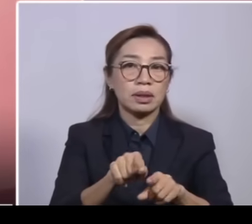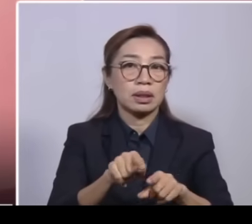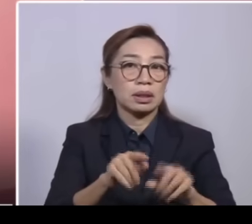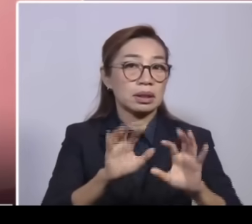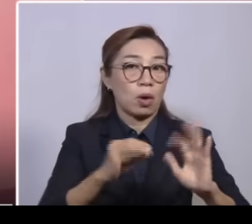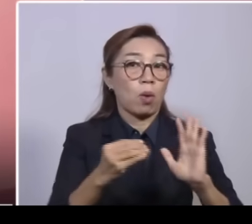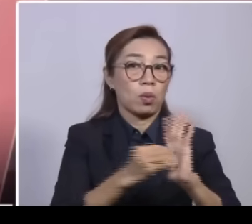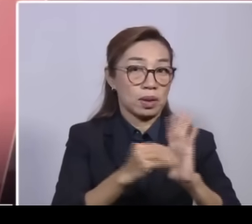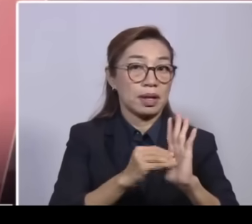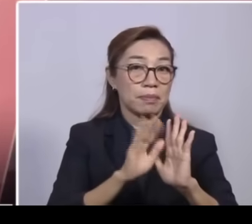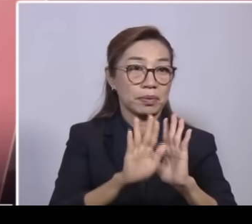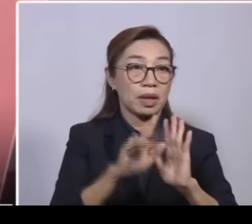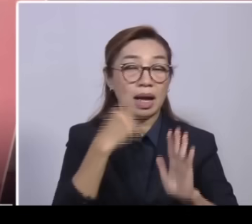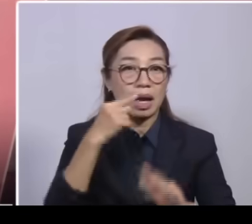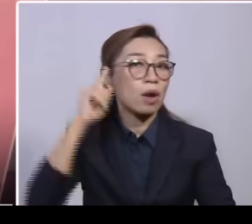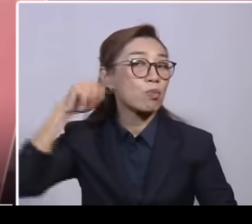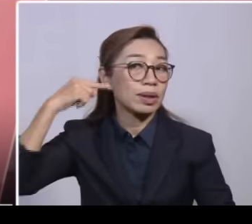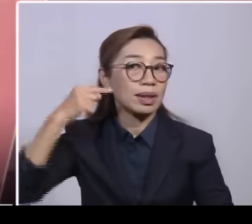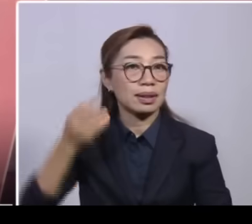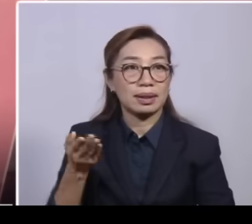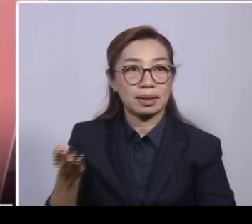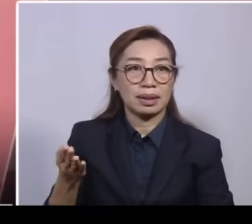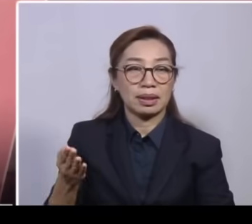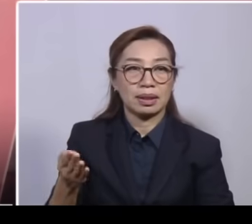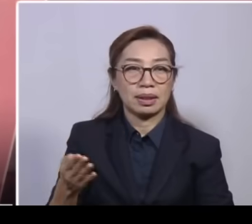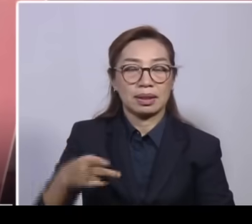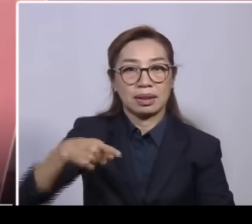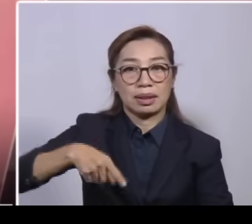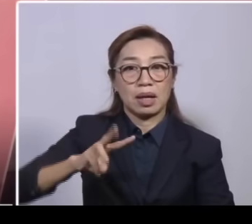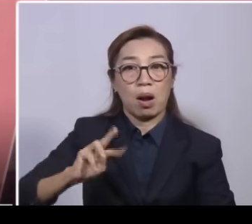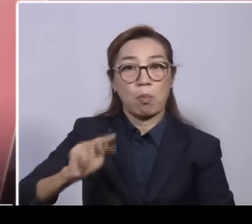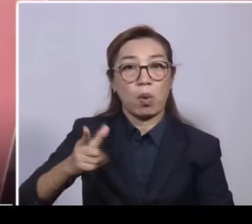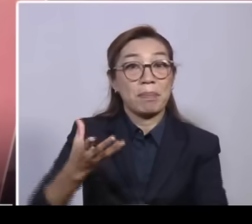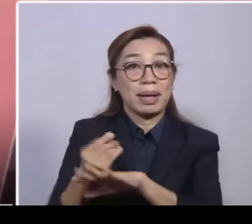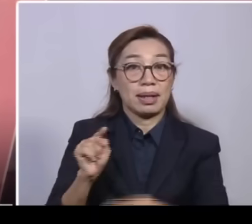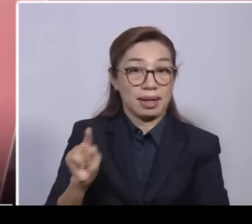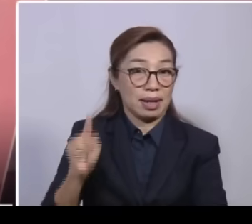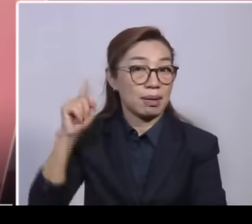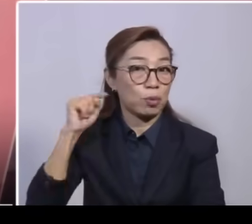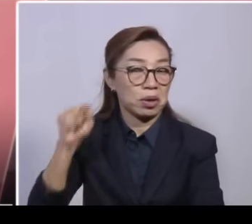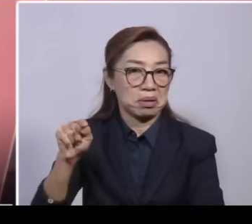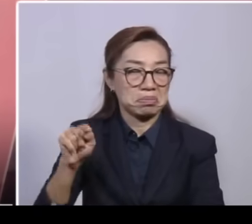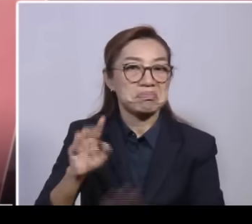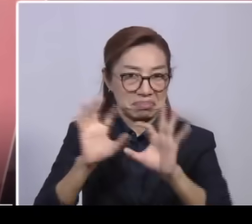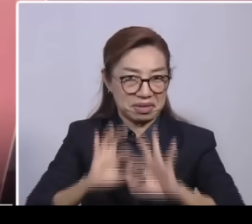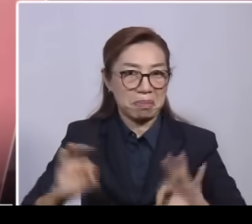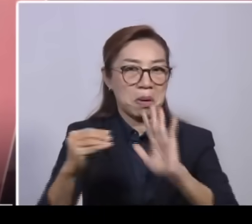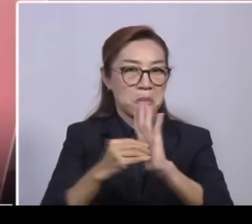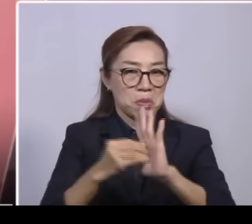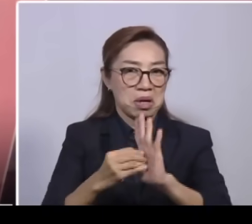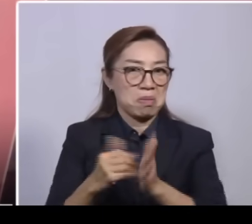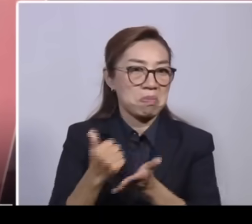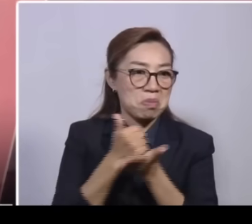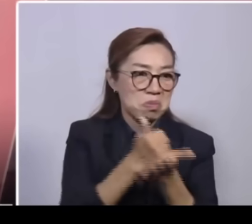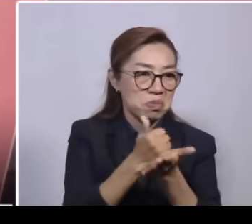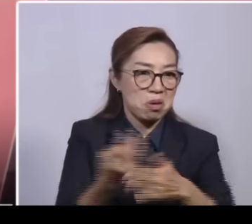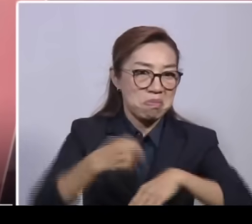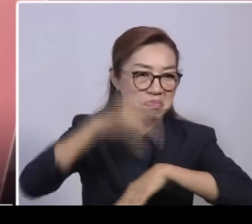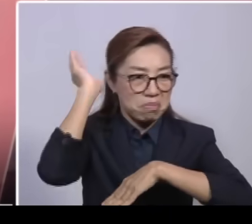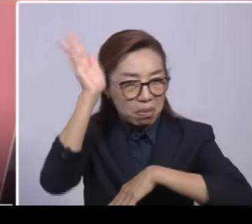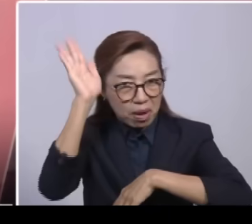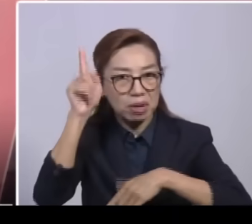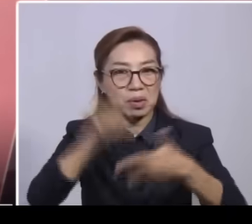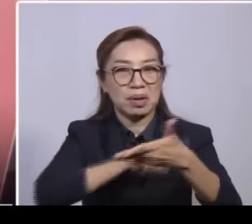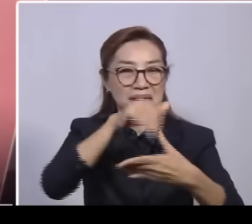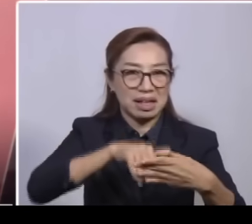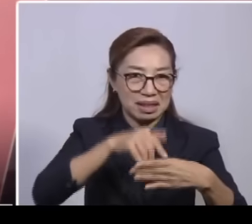ในพื้นที่ของกรุงเทพฯอย่างคุณพวงเพชรชุนละเอียดค่ะคนนี้ก็ถือว่าเป็นแม่ทัพในพื้นที่กรุงเทพฯนะครับแม้ว่าใน